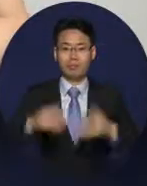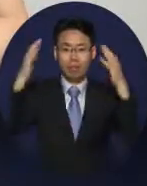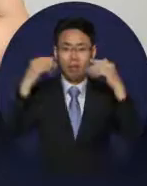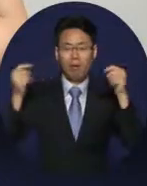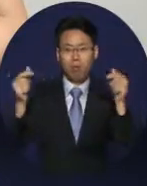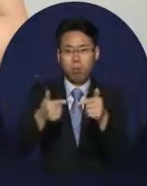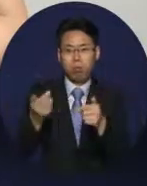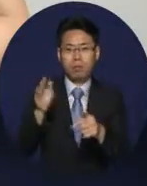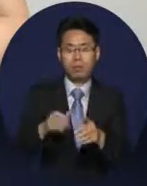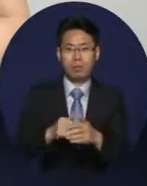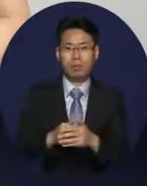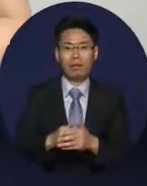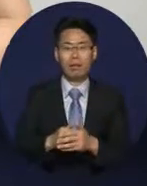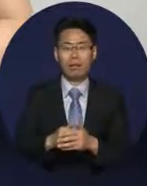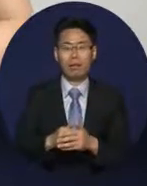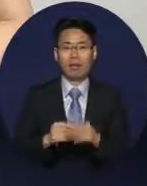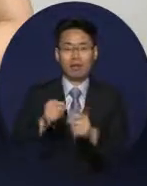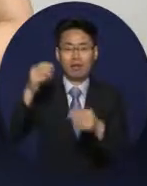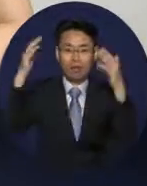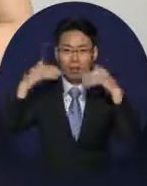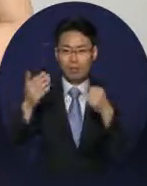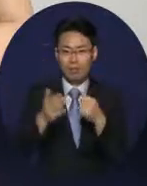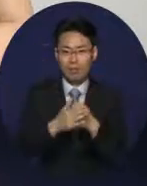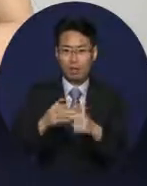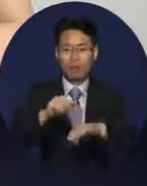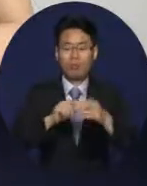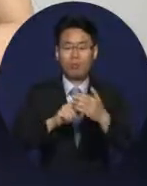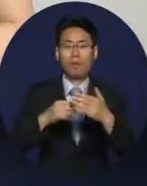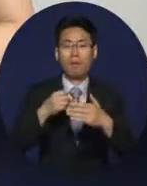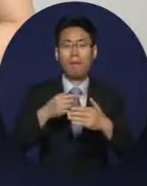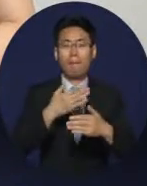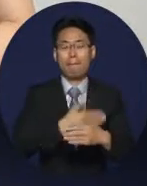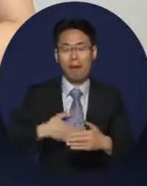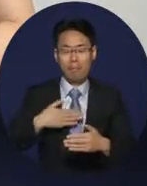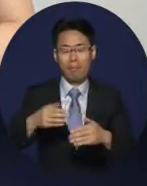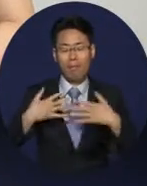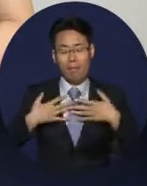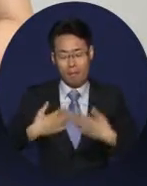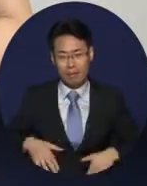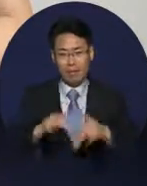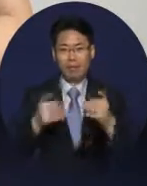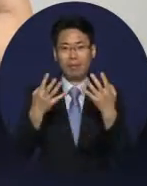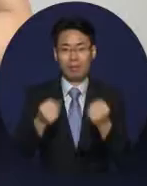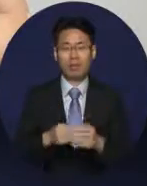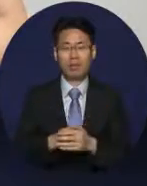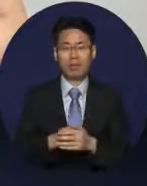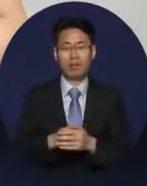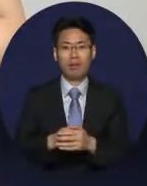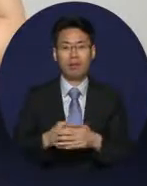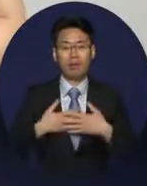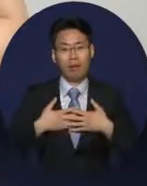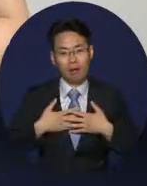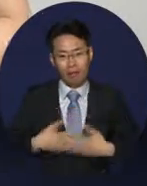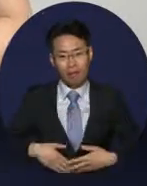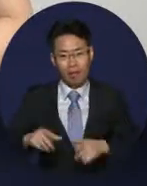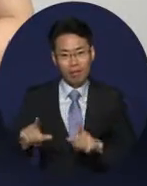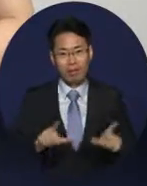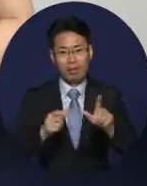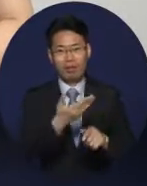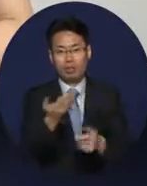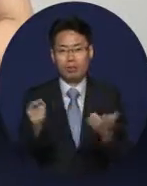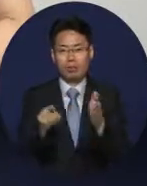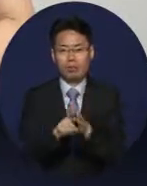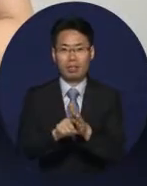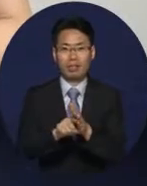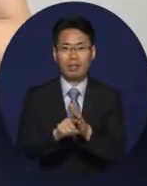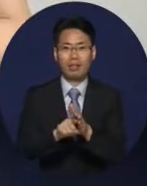더위가 한풀 꺾였다고는 하지만 긴 여름 탓에 몸도 마음도 지쳐있는 분들 많으실 텐데요. 무기력하게 시간을 보내고 계신